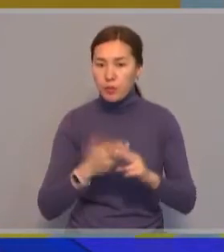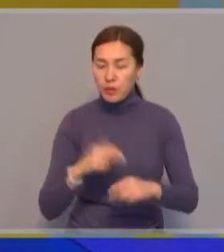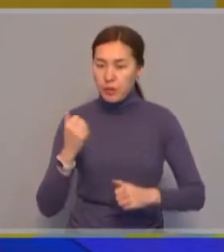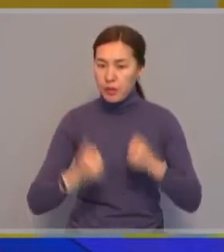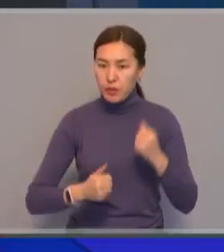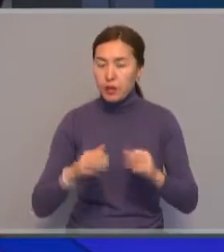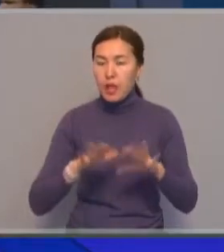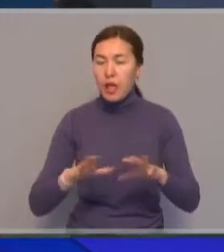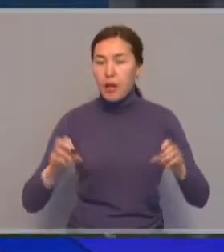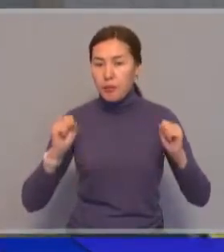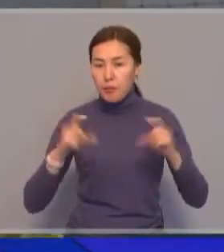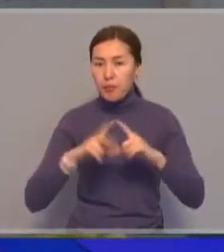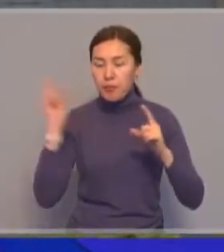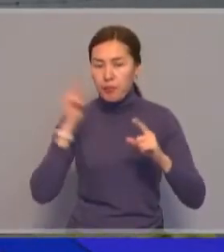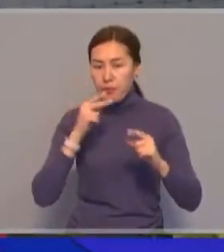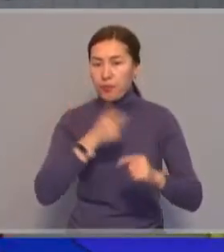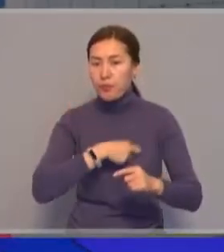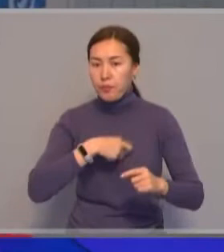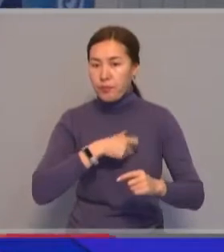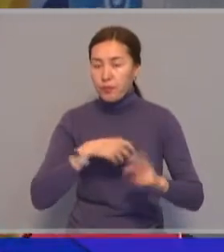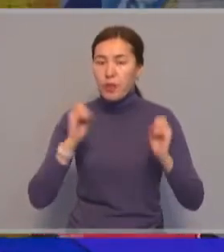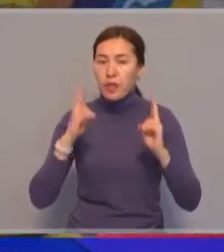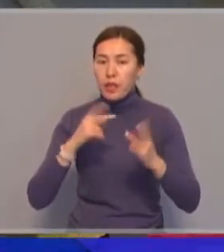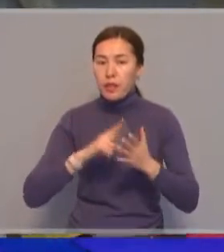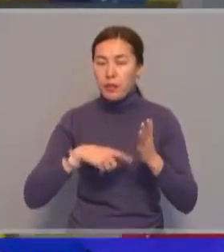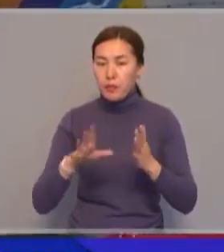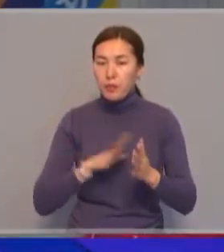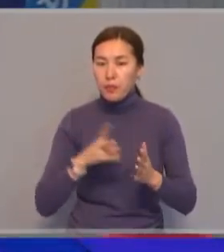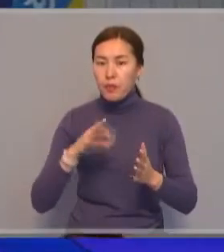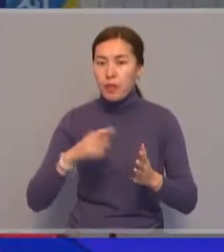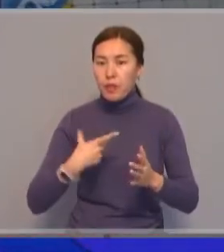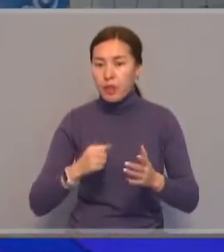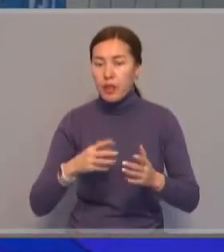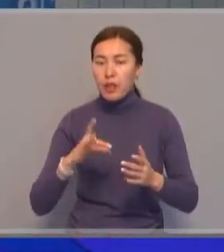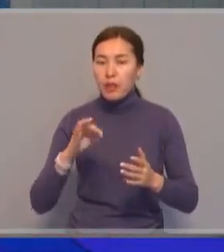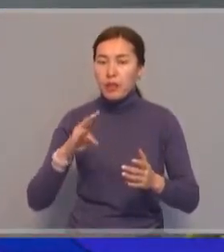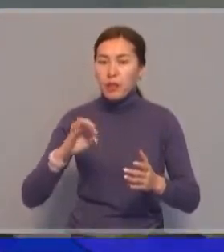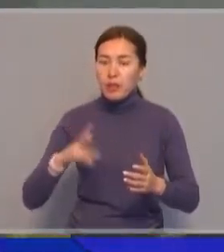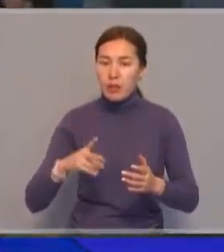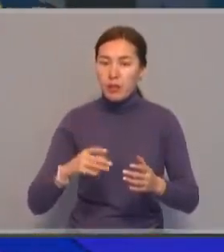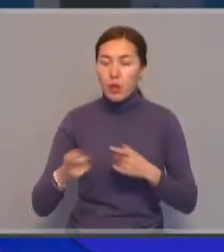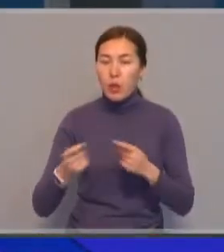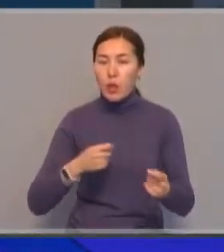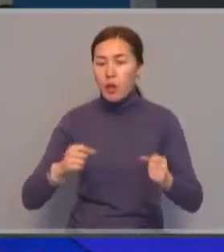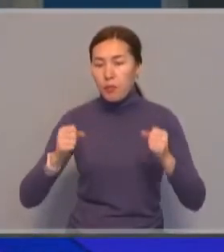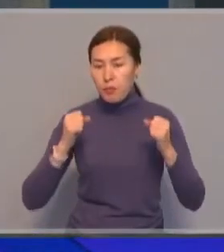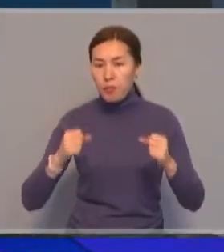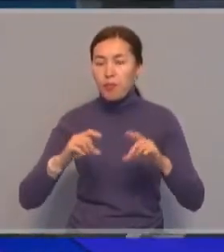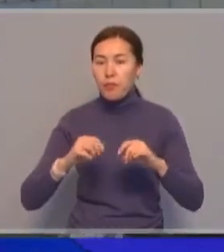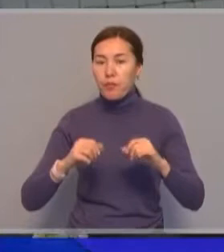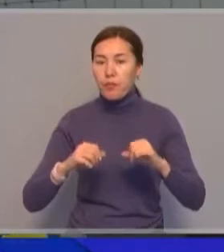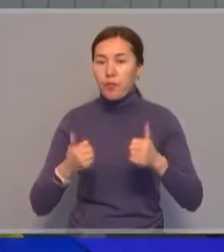жарыста оқушыларға спорт мектебінен бапкер, кәсіби маман бекітілген. Лига жарыстары черлидинг, яғни үйлесімді спорт түрі